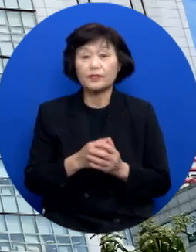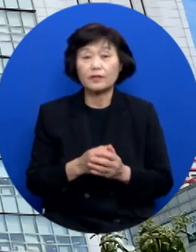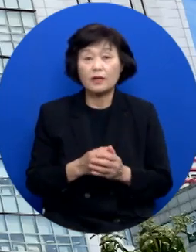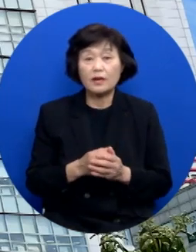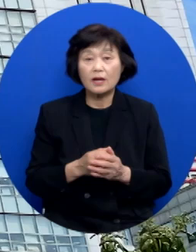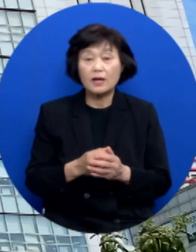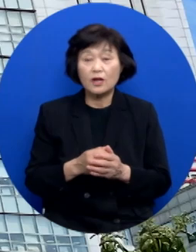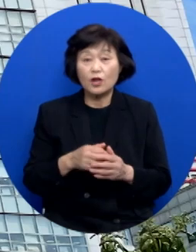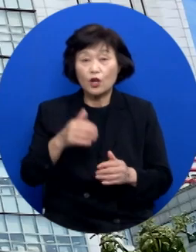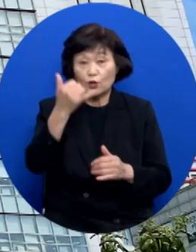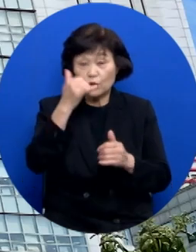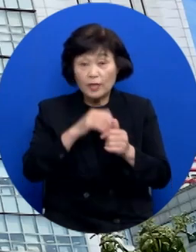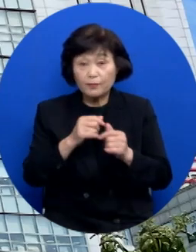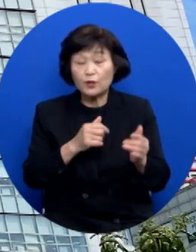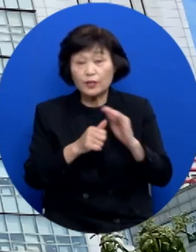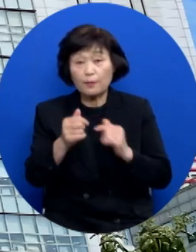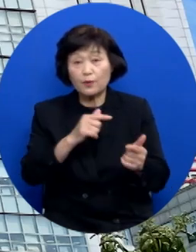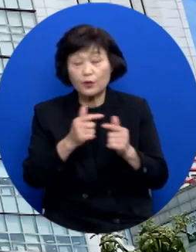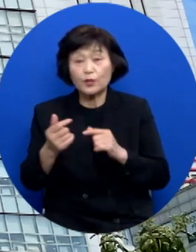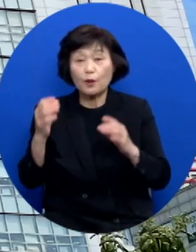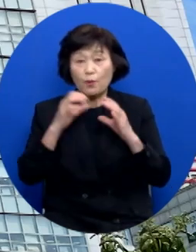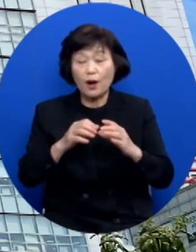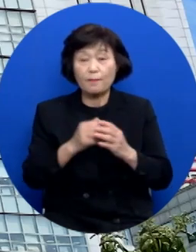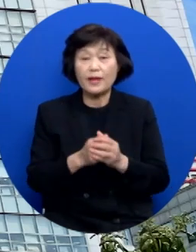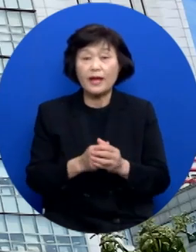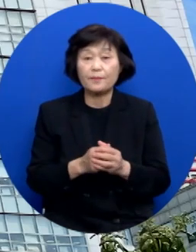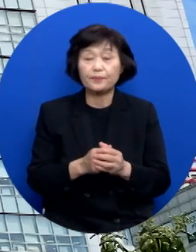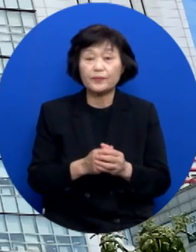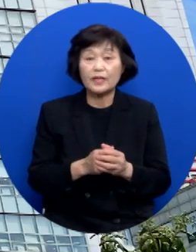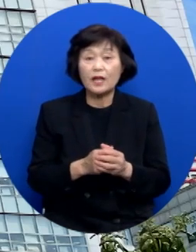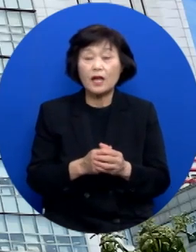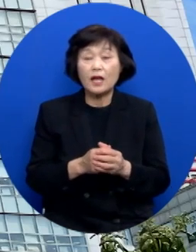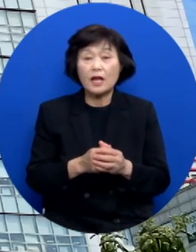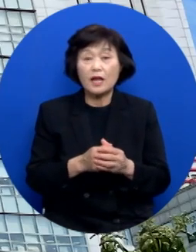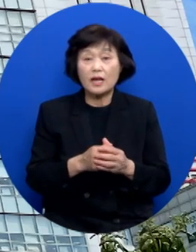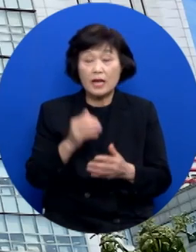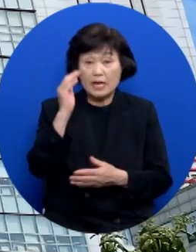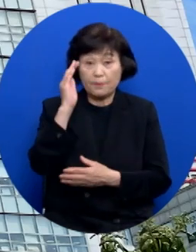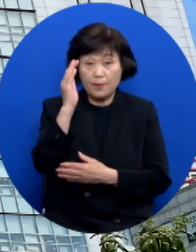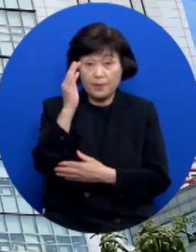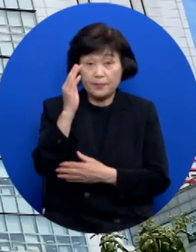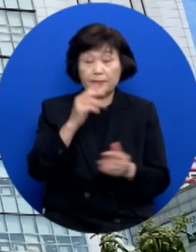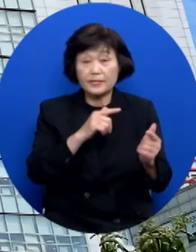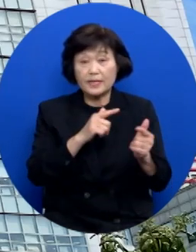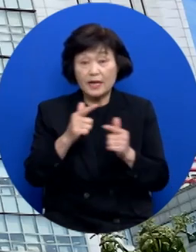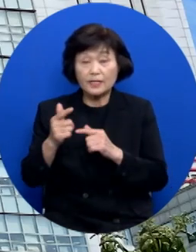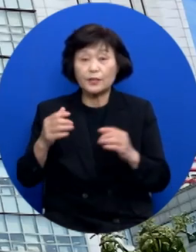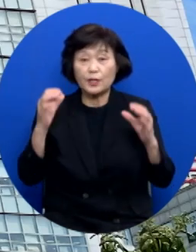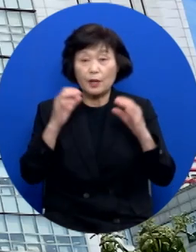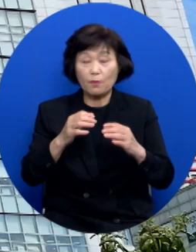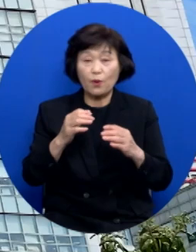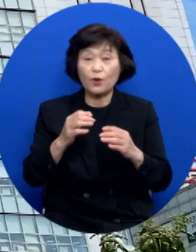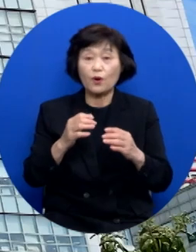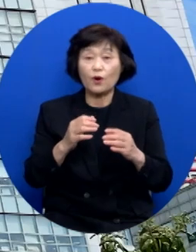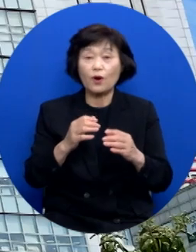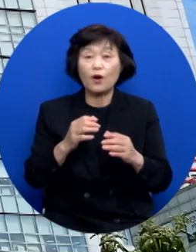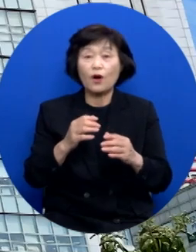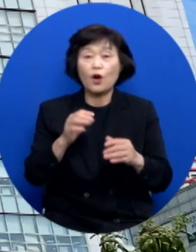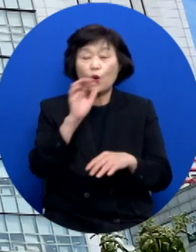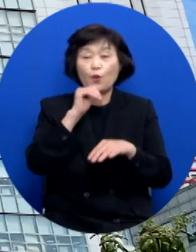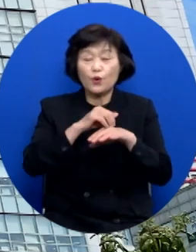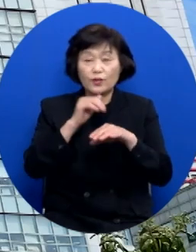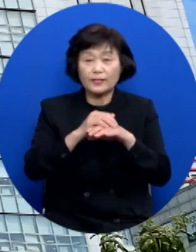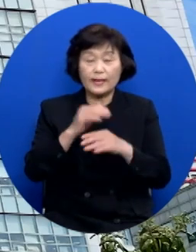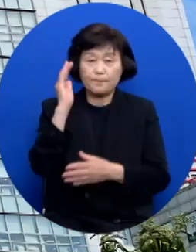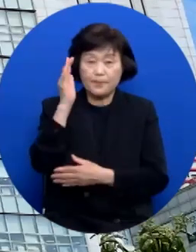조이선교회 손창남 대표를 비롯해 동경대 한정미 교수, 동경기독교대학 야마구치 요이치 교수 등이 나설